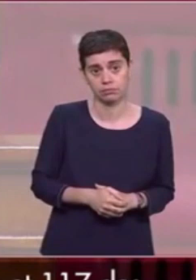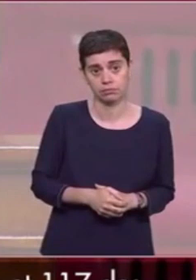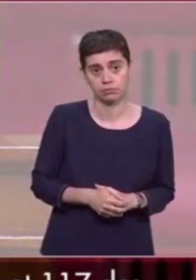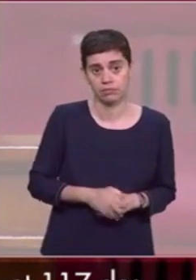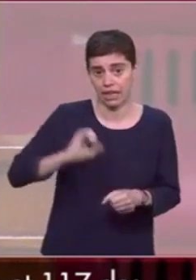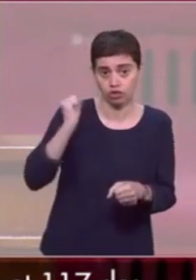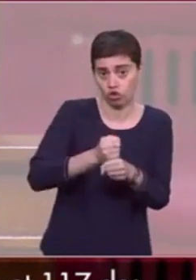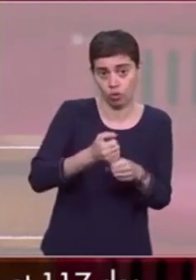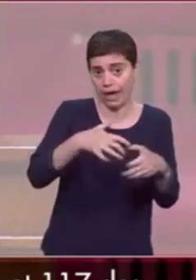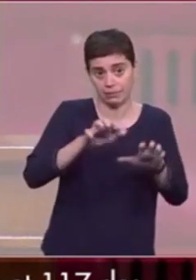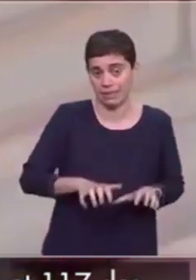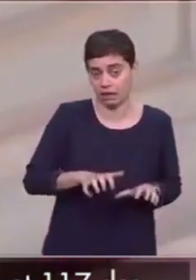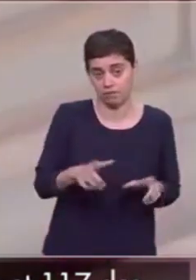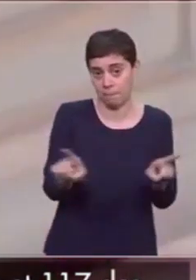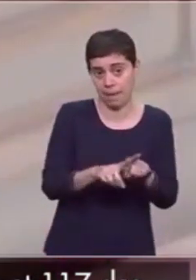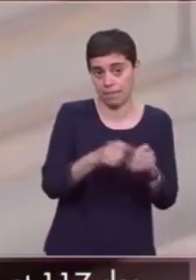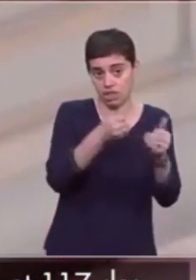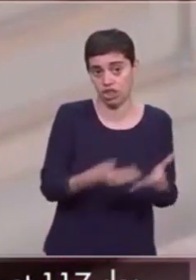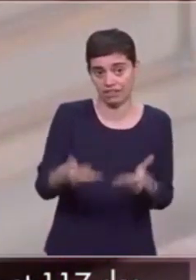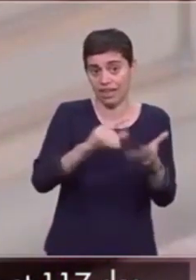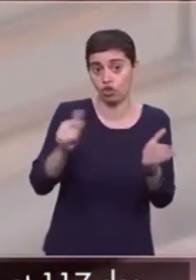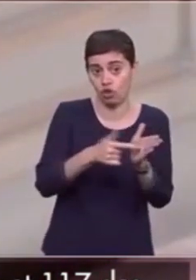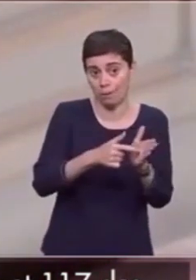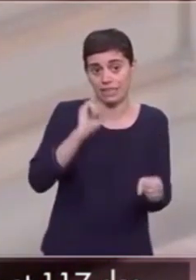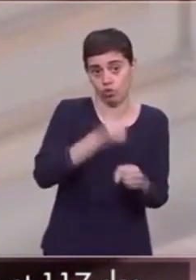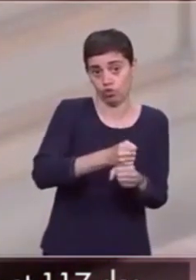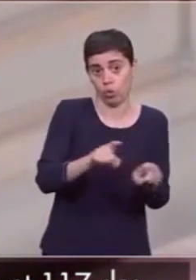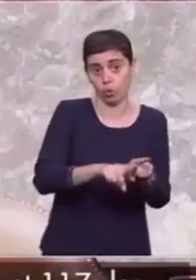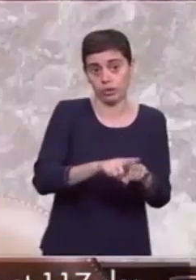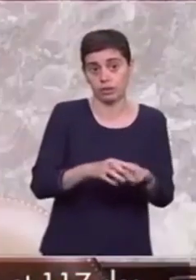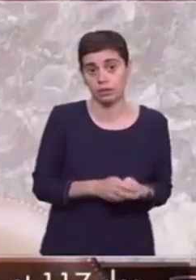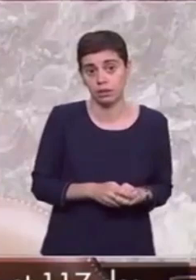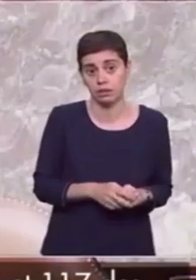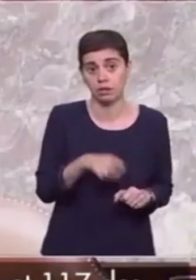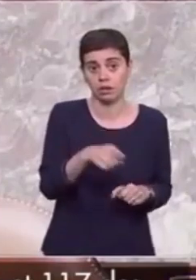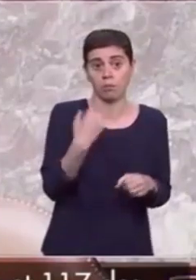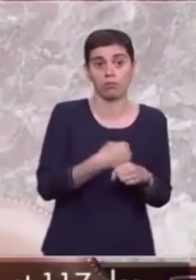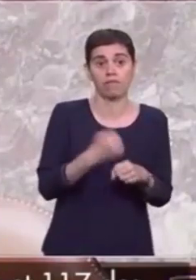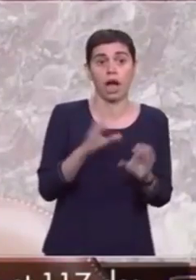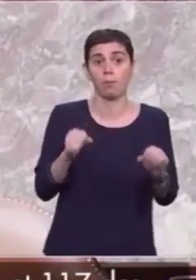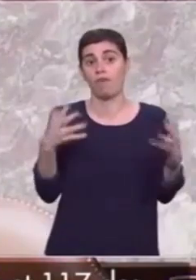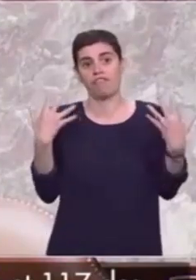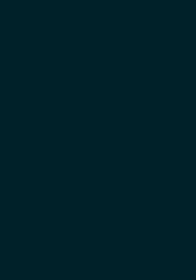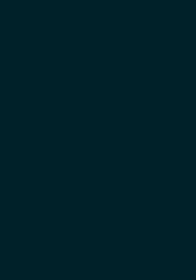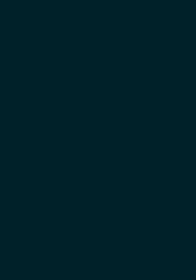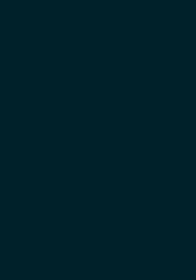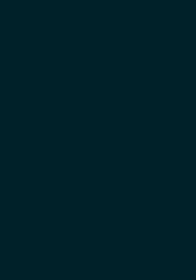et quasiment autant de sanctions administratives et près de 2000 sanctions pour les Merci, gendarmes. Monsieur vous ne pouvez pas dire ministre. Que les forces de l'ordre travaillent dans l'impunité. C'est faux. Merci, monsieur le